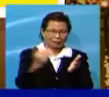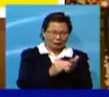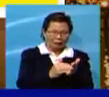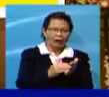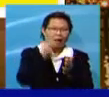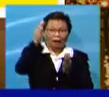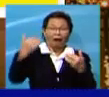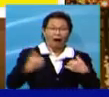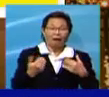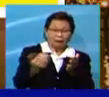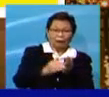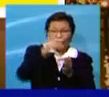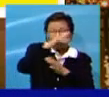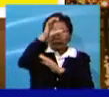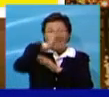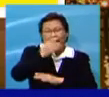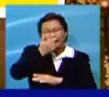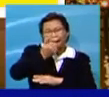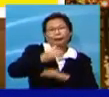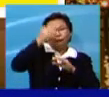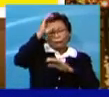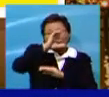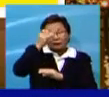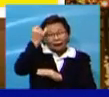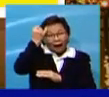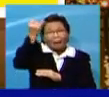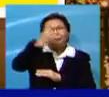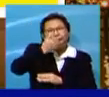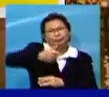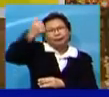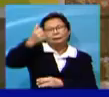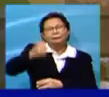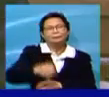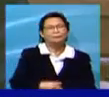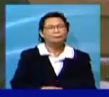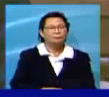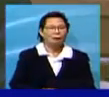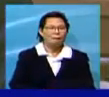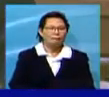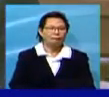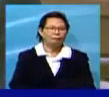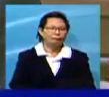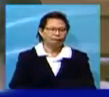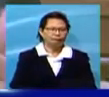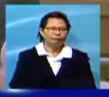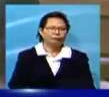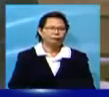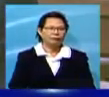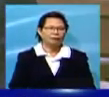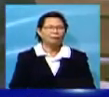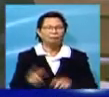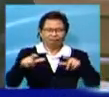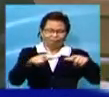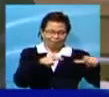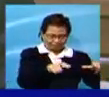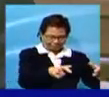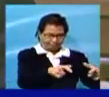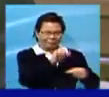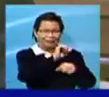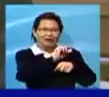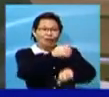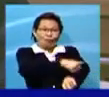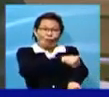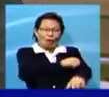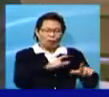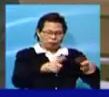diadakan untuk mencari mekanisme lebih baik. Ianya melalui satu task force jawatankuasa telah pun